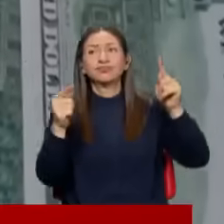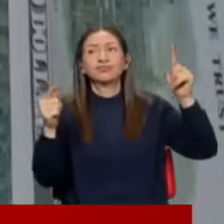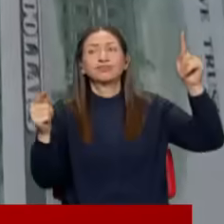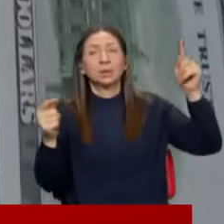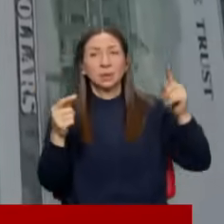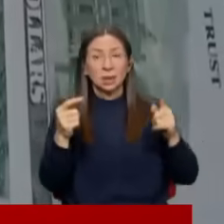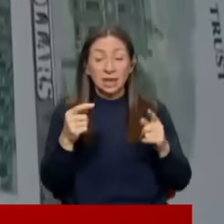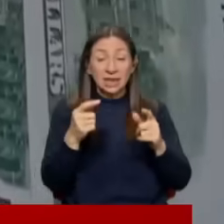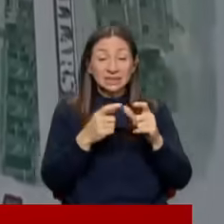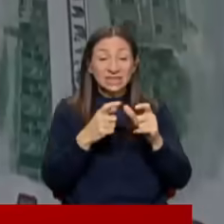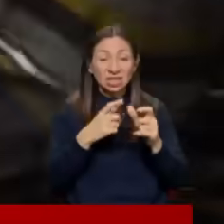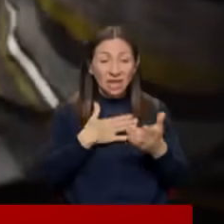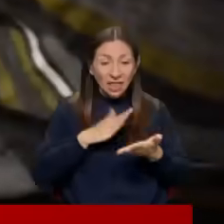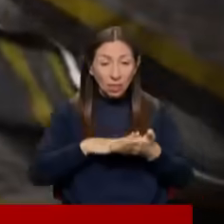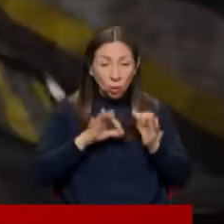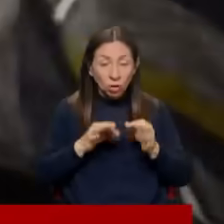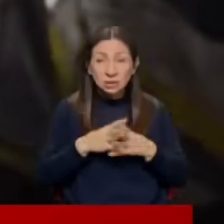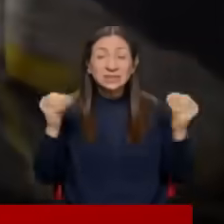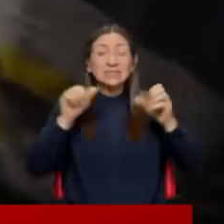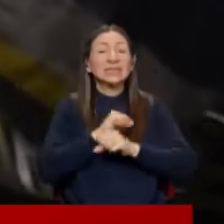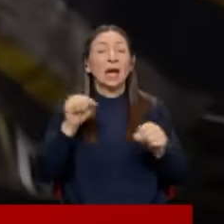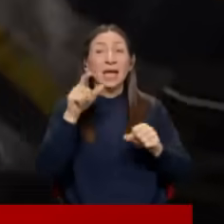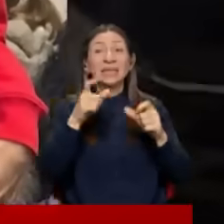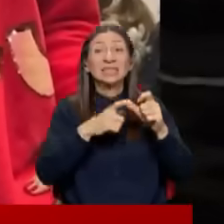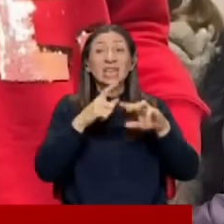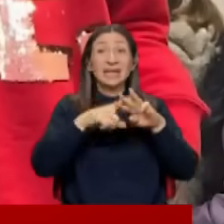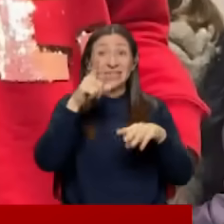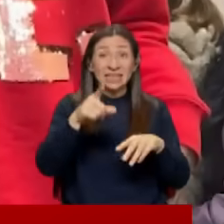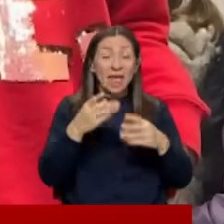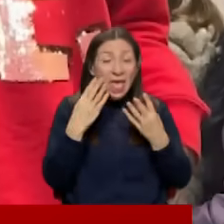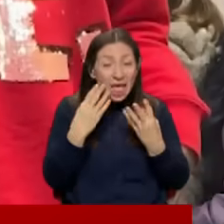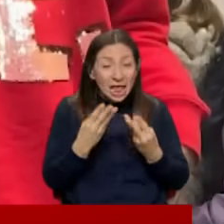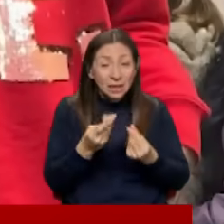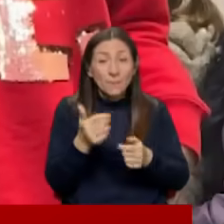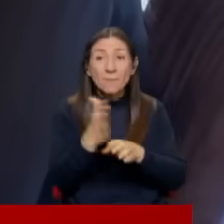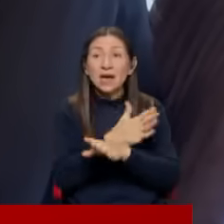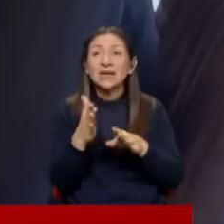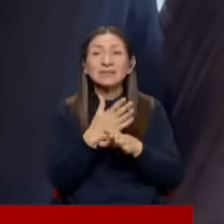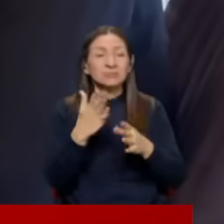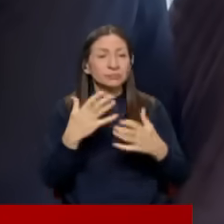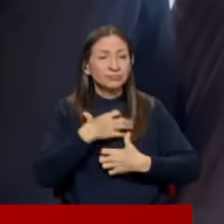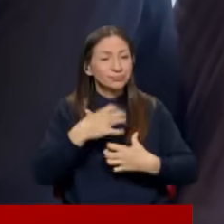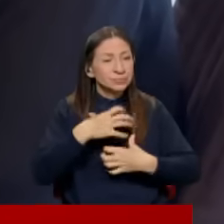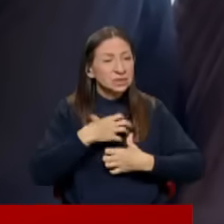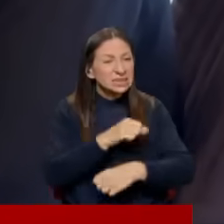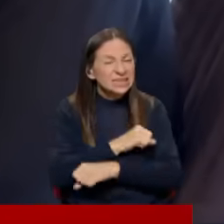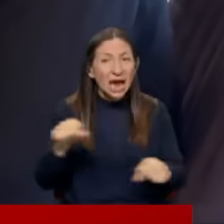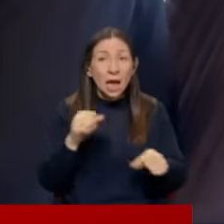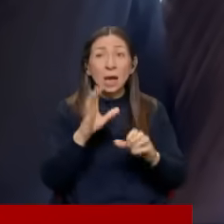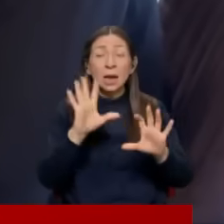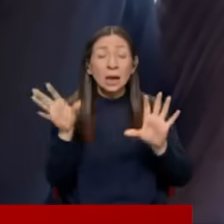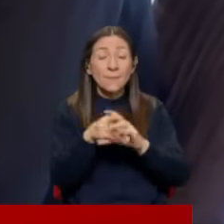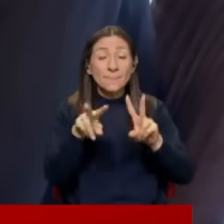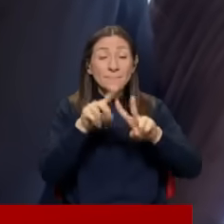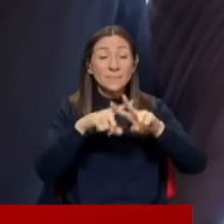büyüyor. Yani Seçil'in kontrolünden çıkıyor. Avukat Karaaslan Seçil Erzan'ın eriyip giden mal varlığına dikkat çekiyor. Kapsamlı bir